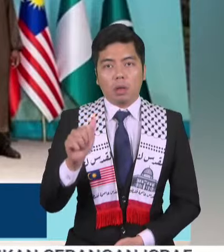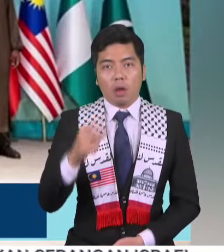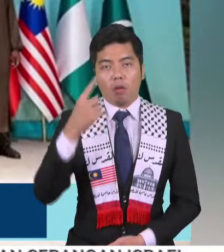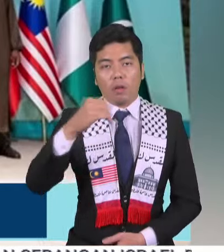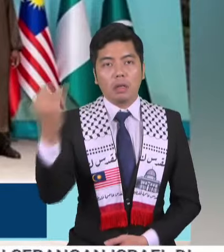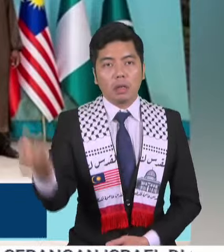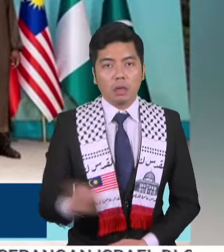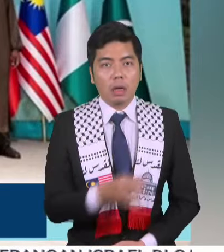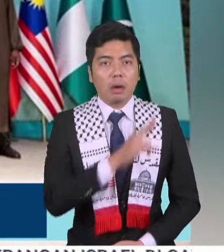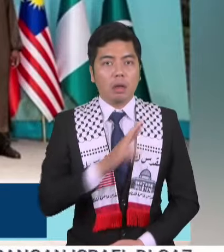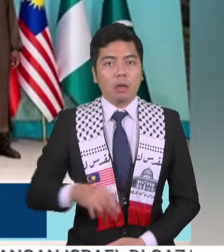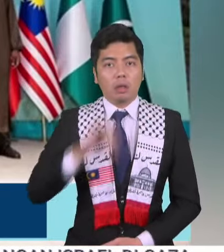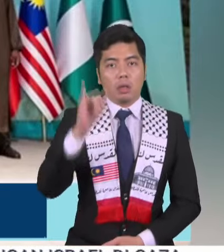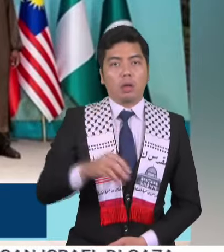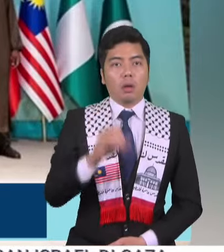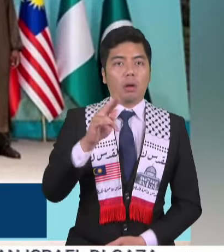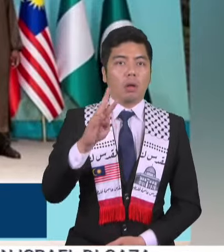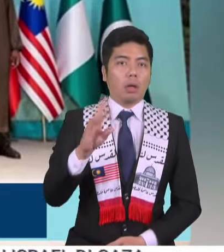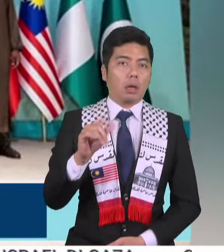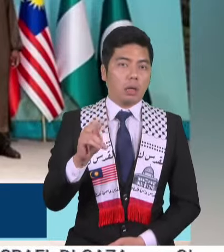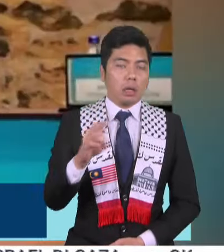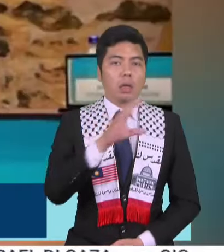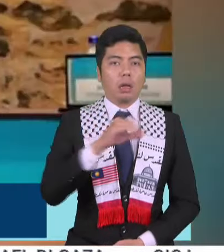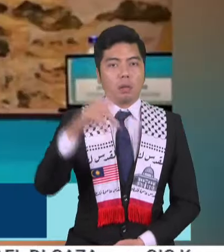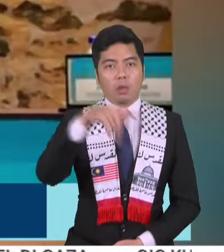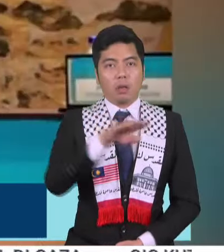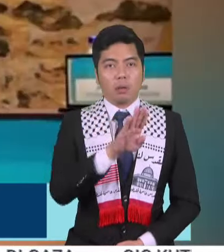Jordan, Presiden Mesir dan Setiausaha Agong PBB.